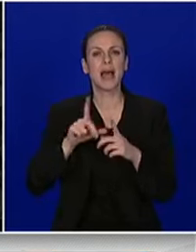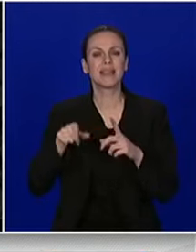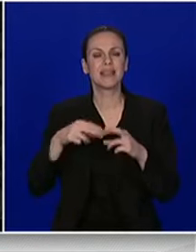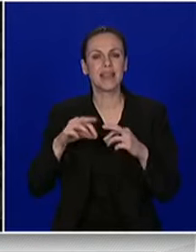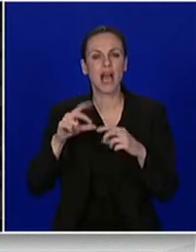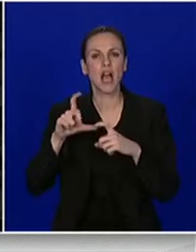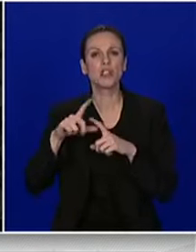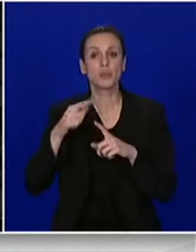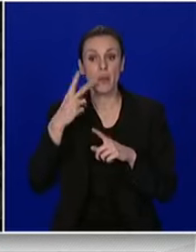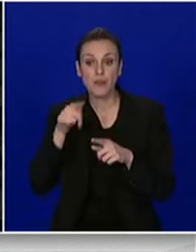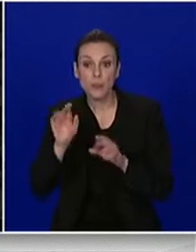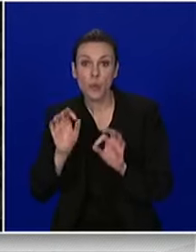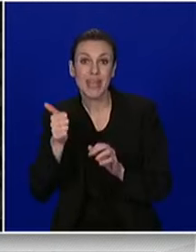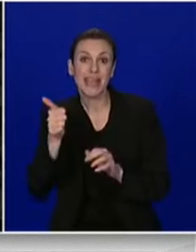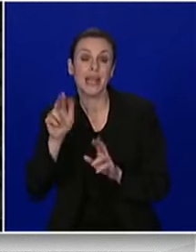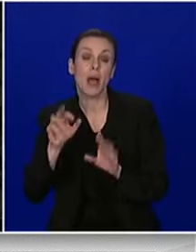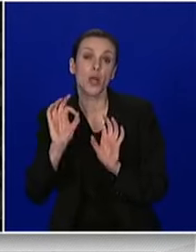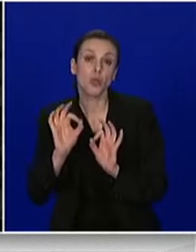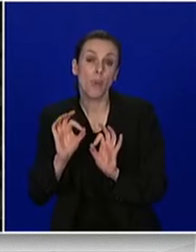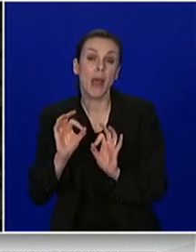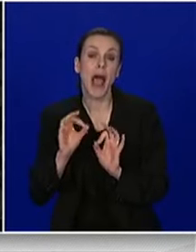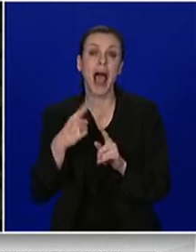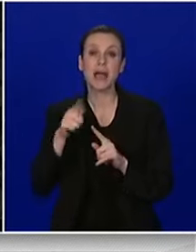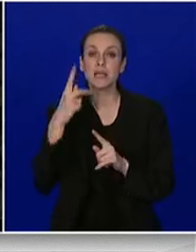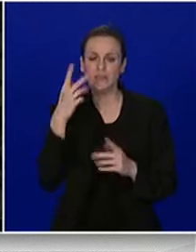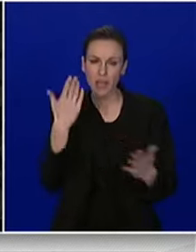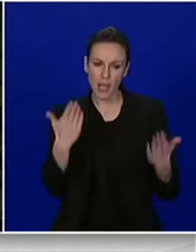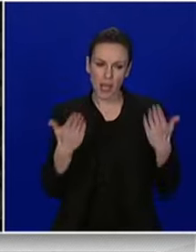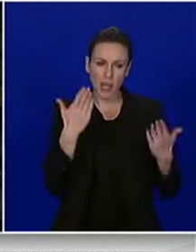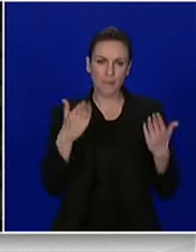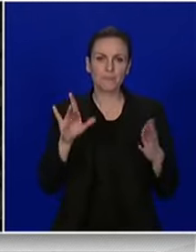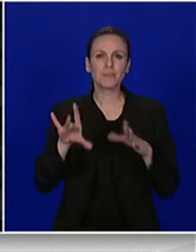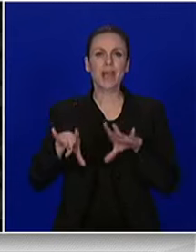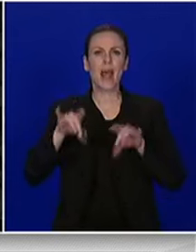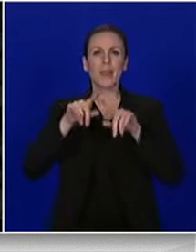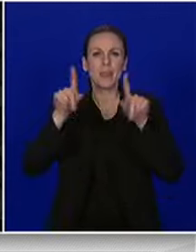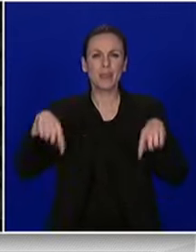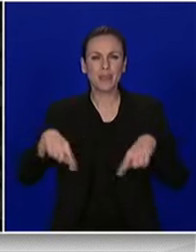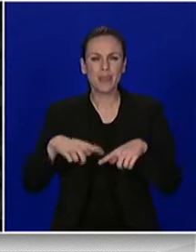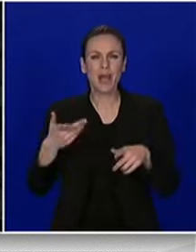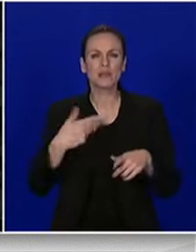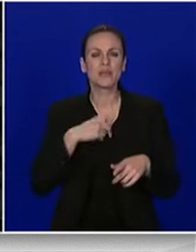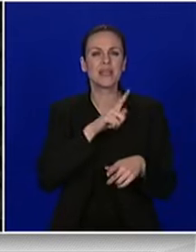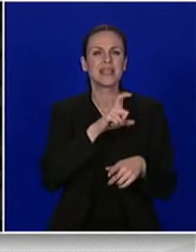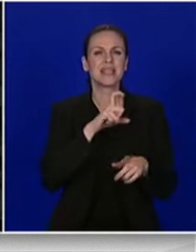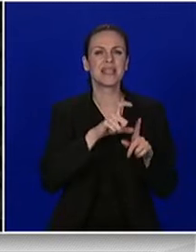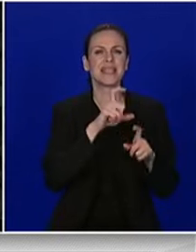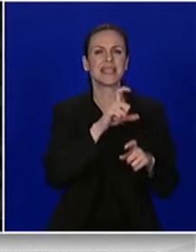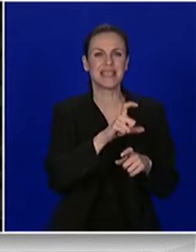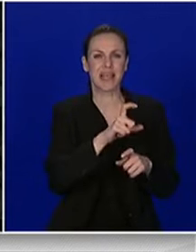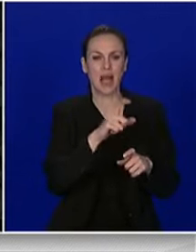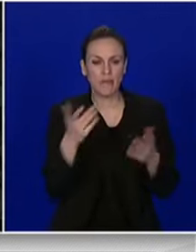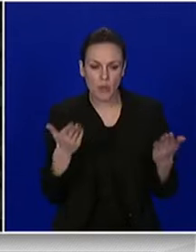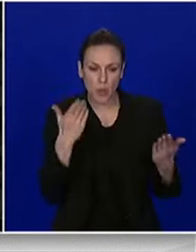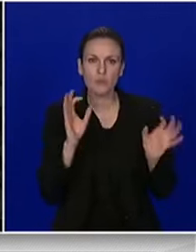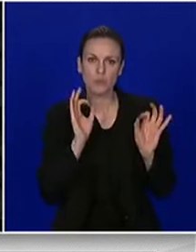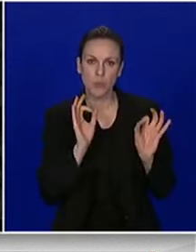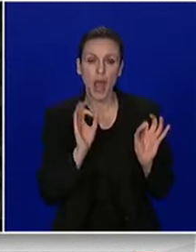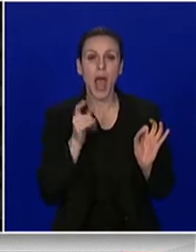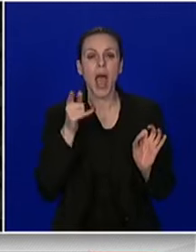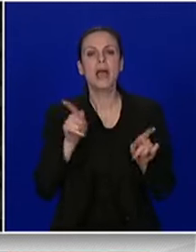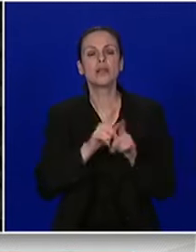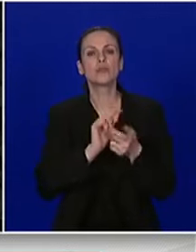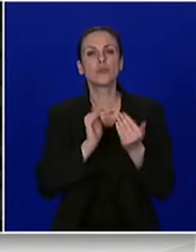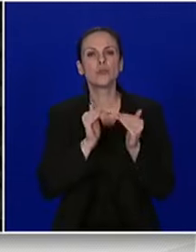pokazao dosta dobar, osobito sad kad je usporedila nalaze koje su dobiveni od ECDC-a, još u suradnji